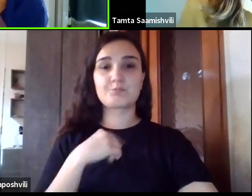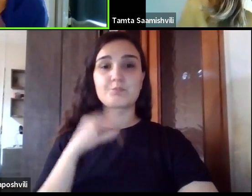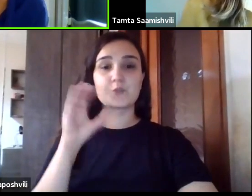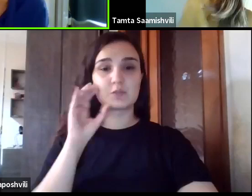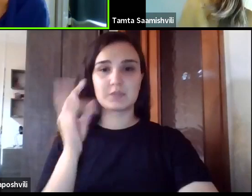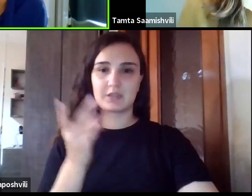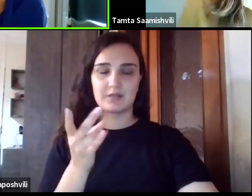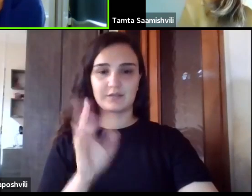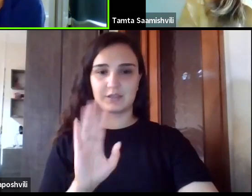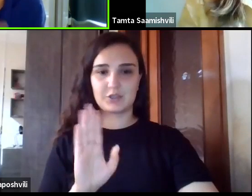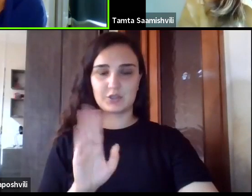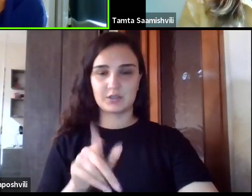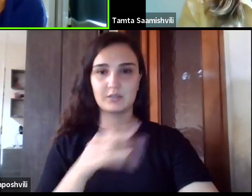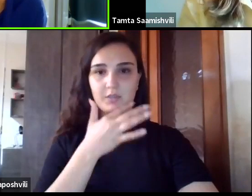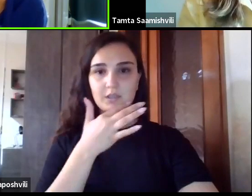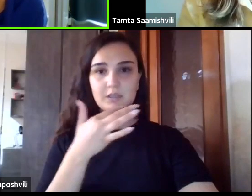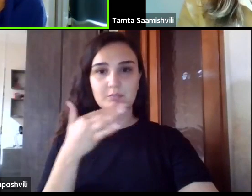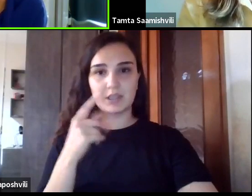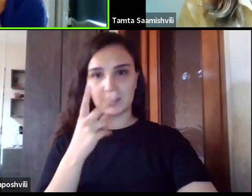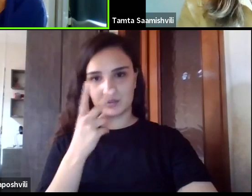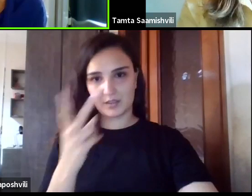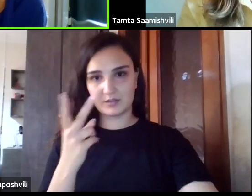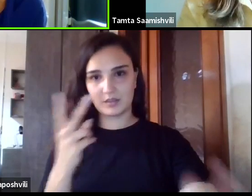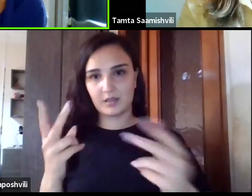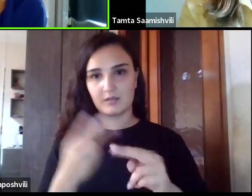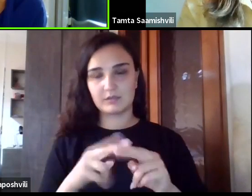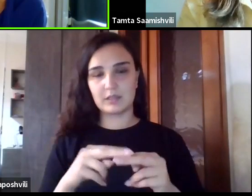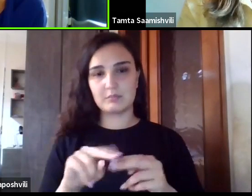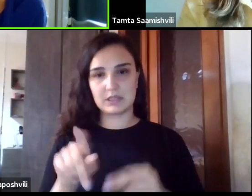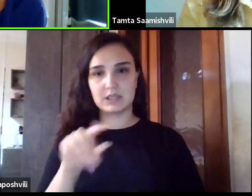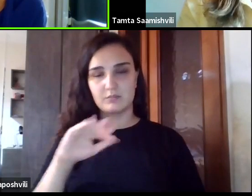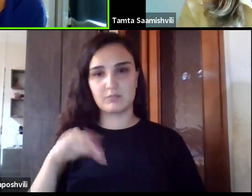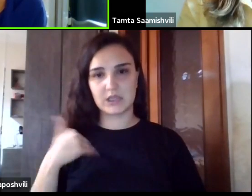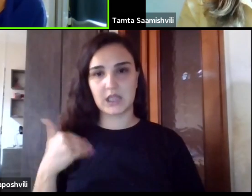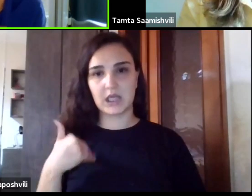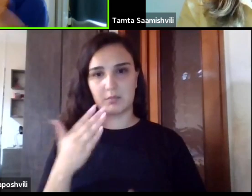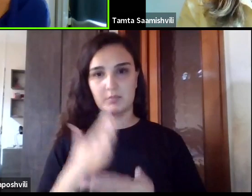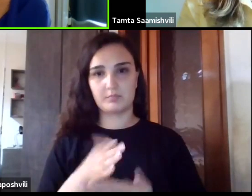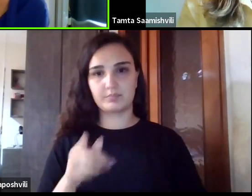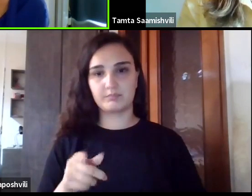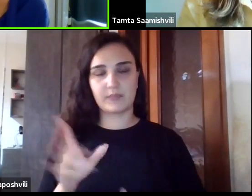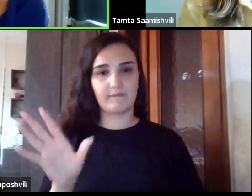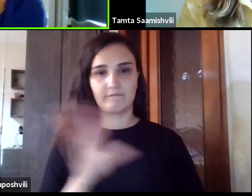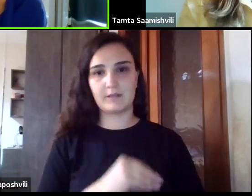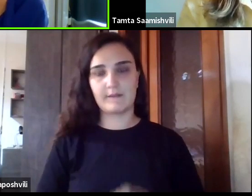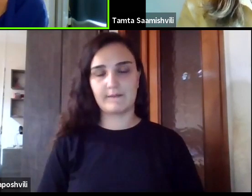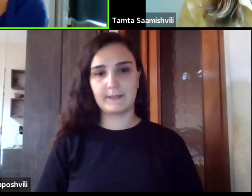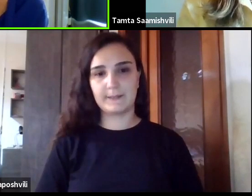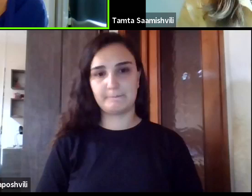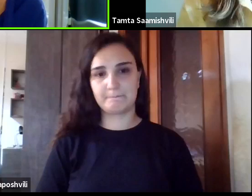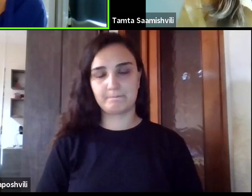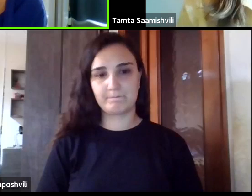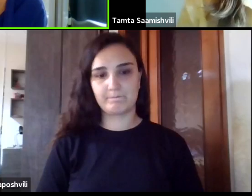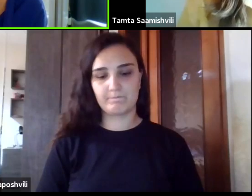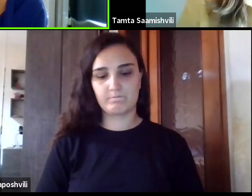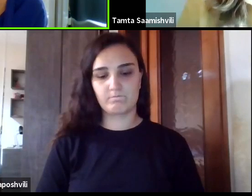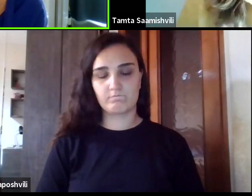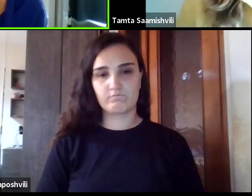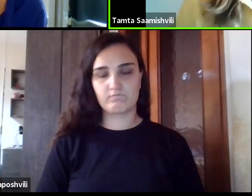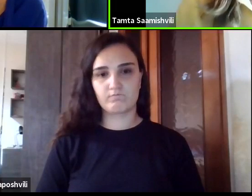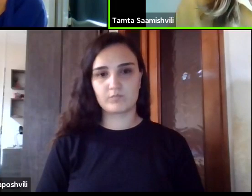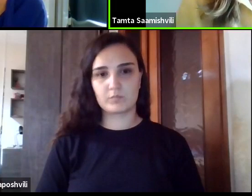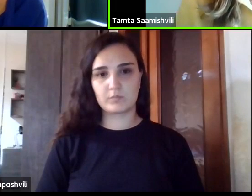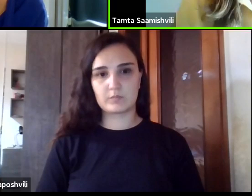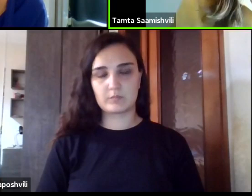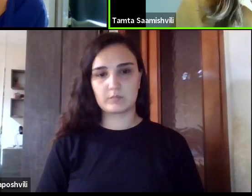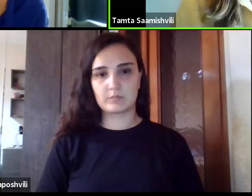არავისი, იმდენად დაინახავთ ამის სარგებელს ყველა მხრივ. კი ბატონო.